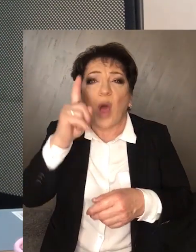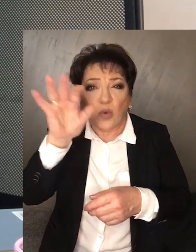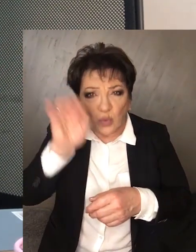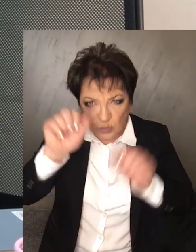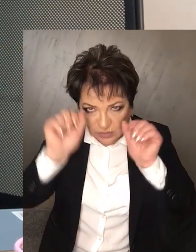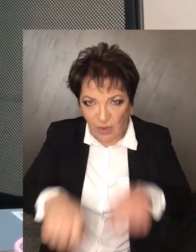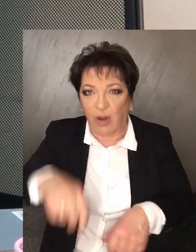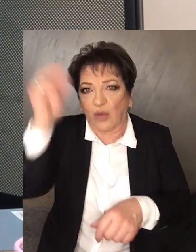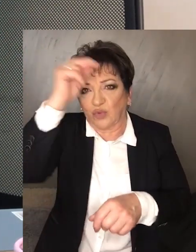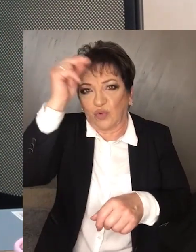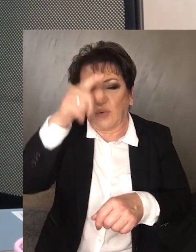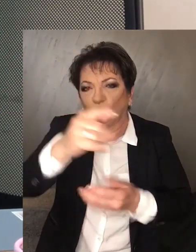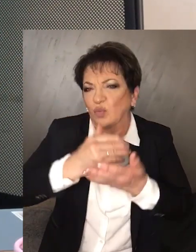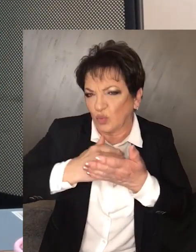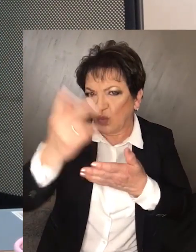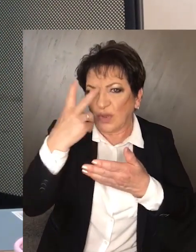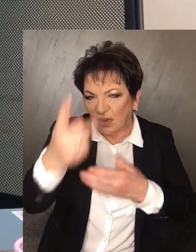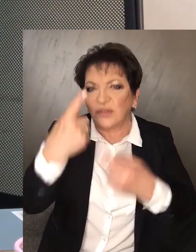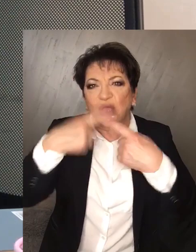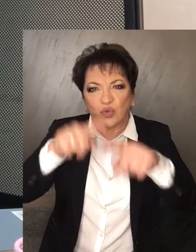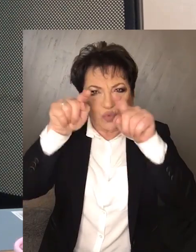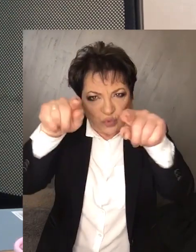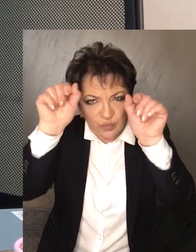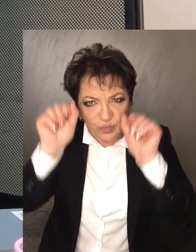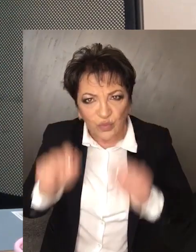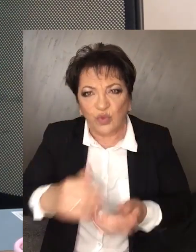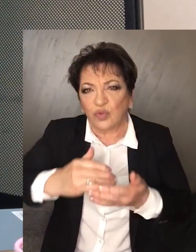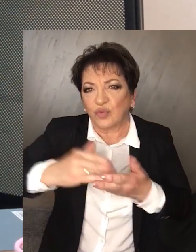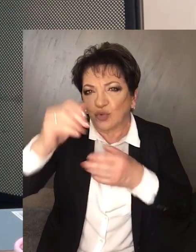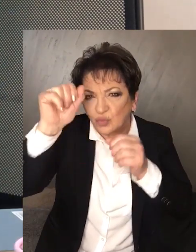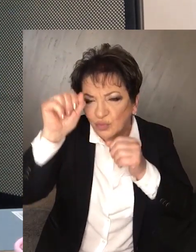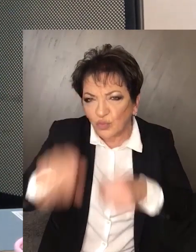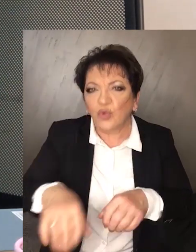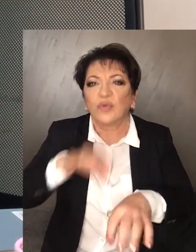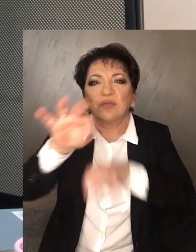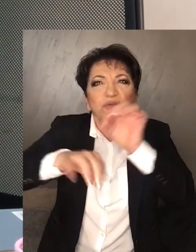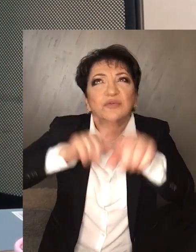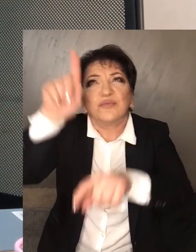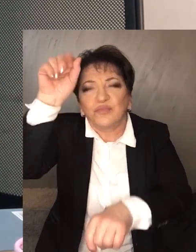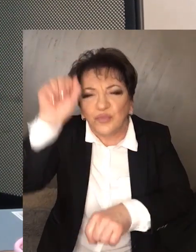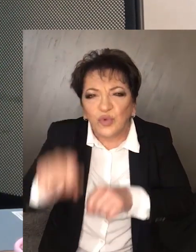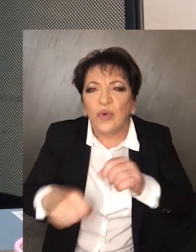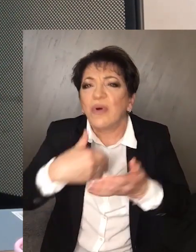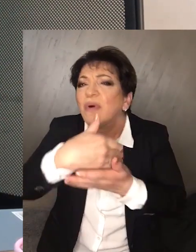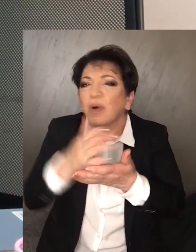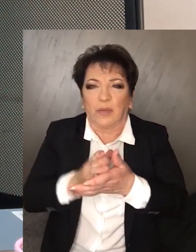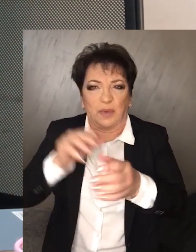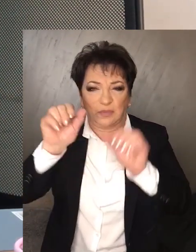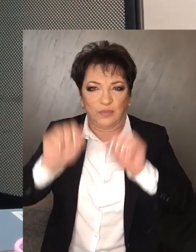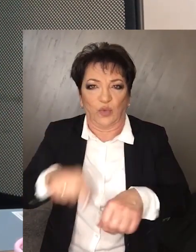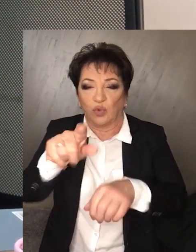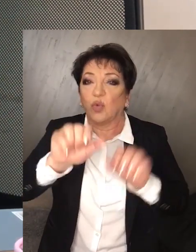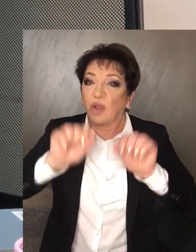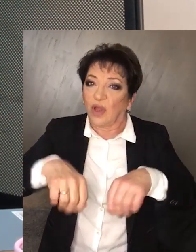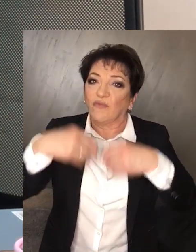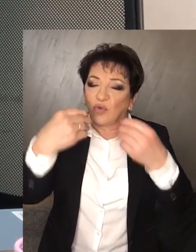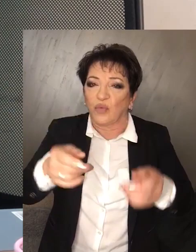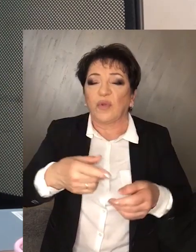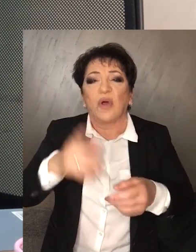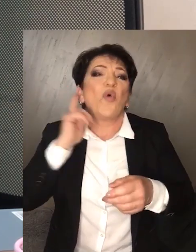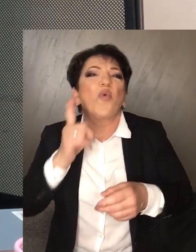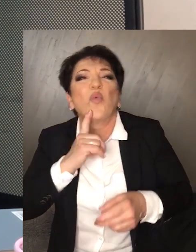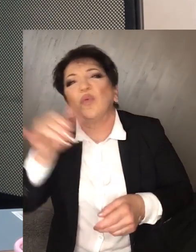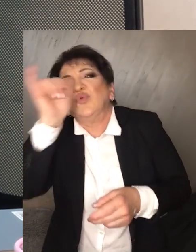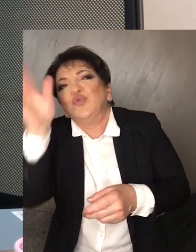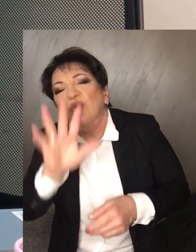գնան հողագործ դառնան կամ ուրիշի ոտքերի տակ ծառա, թող սովորեն, դուք կտեսնեք, որ իրենք կդառնան շատ